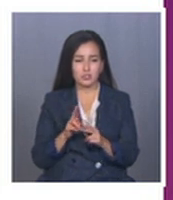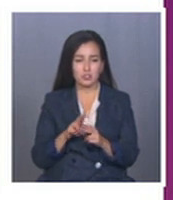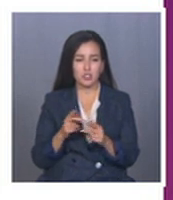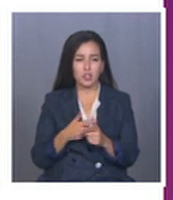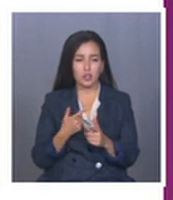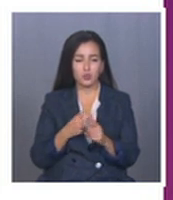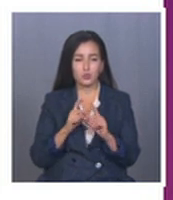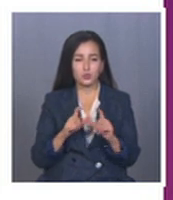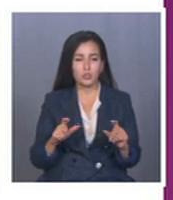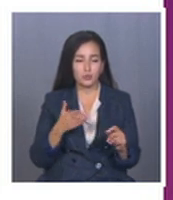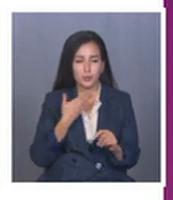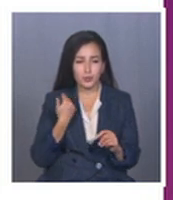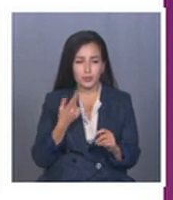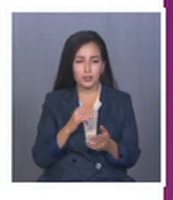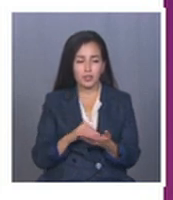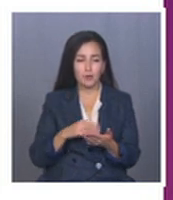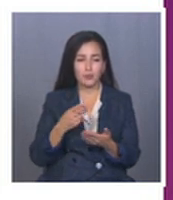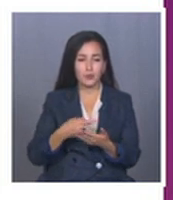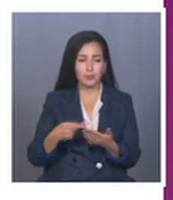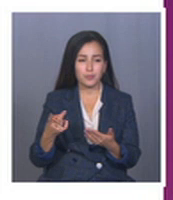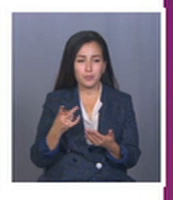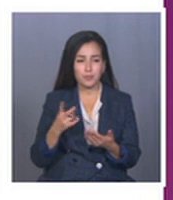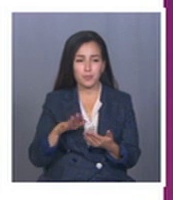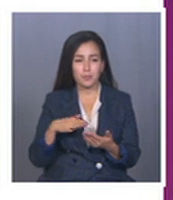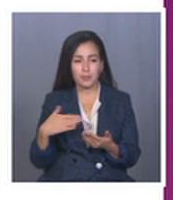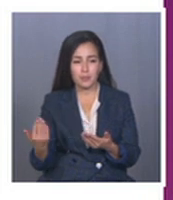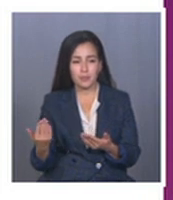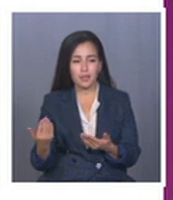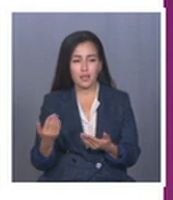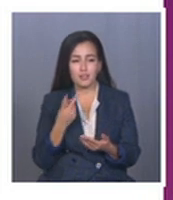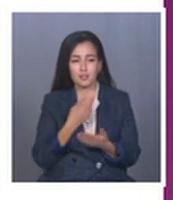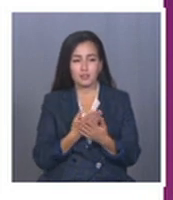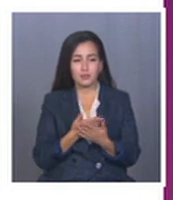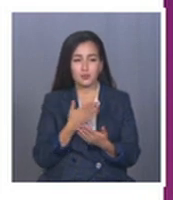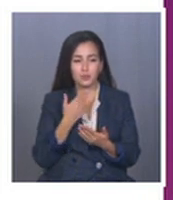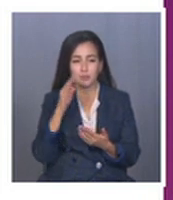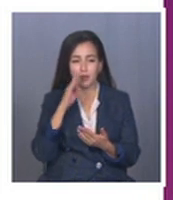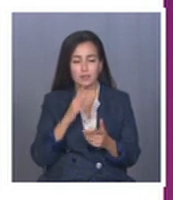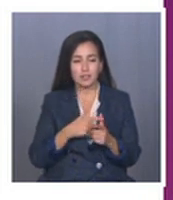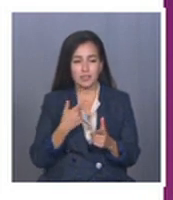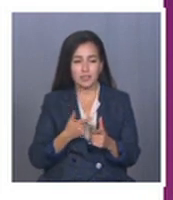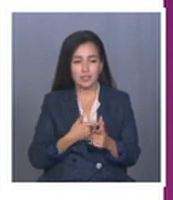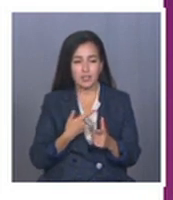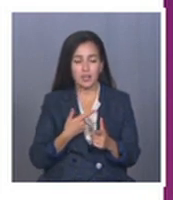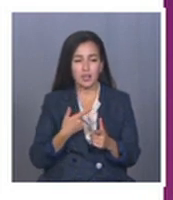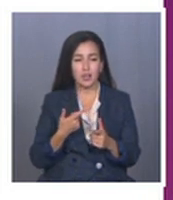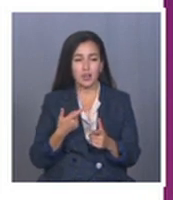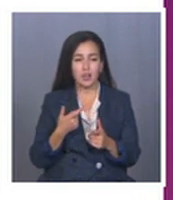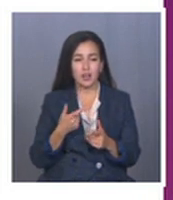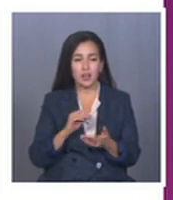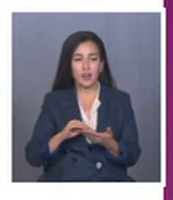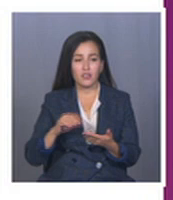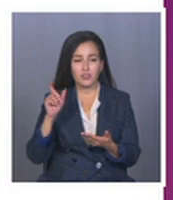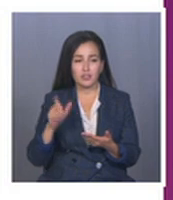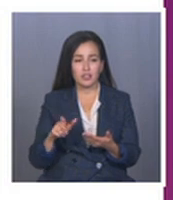средней школы. Подпись должна быть справа. Не указано отчество автора автобиографии.